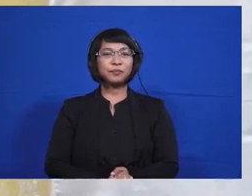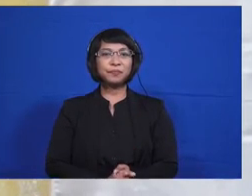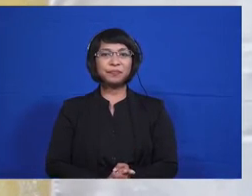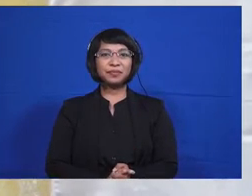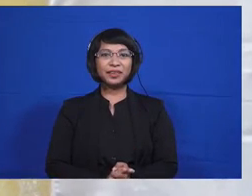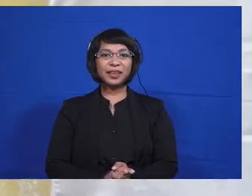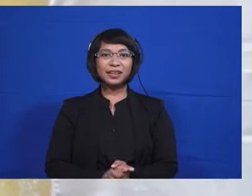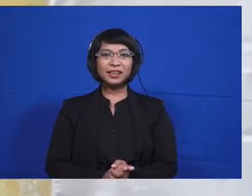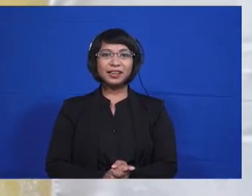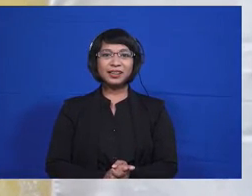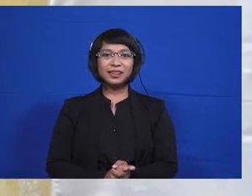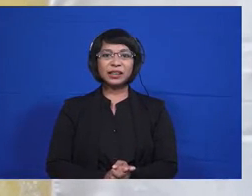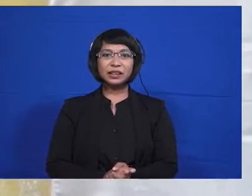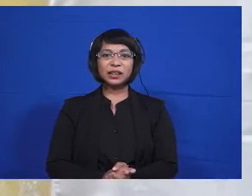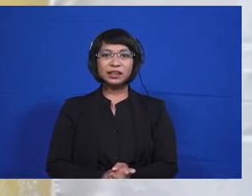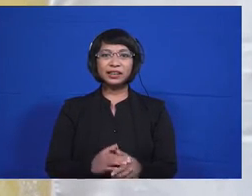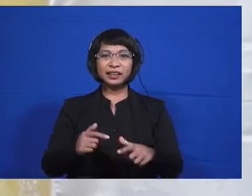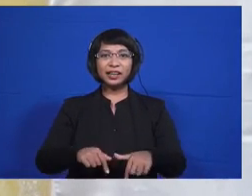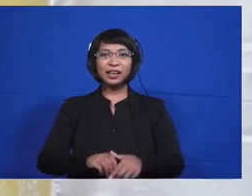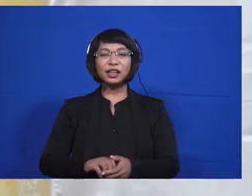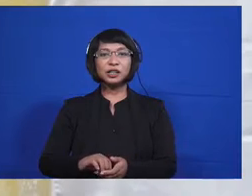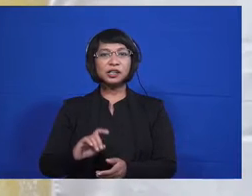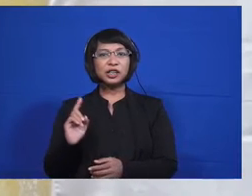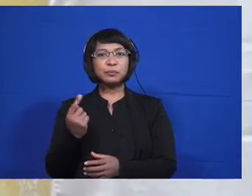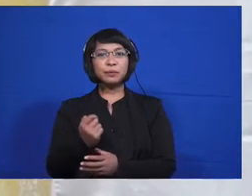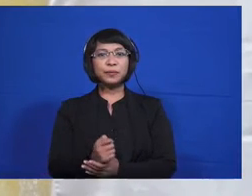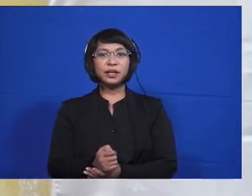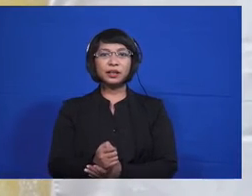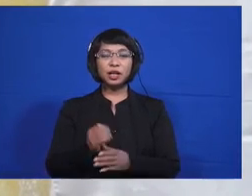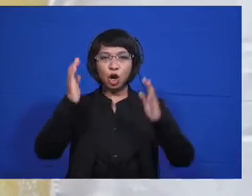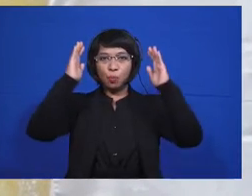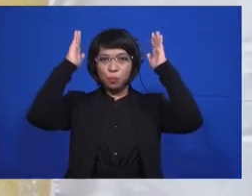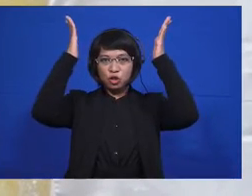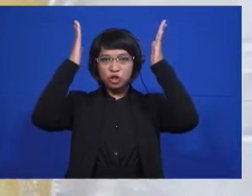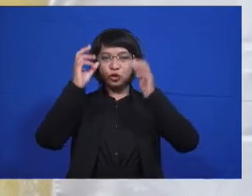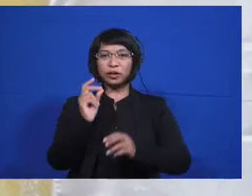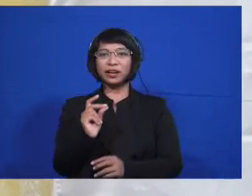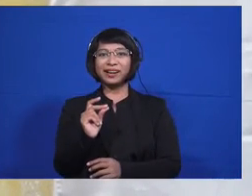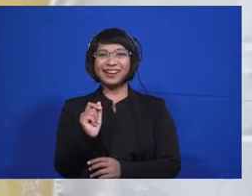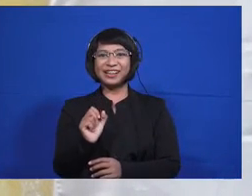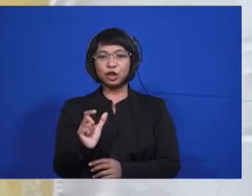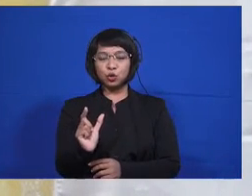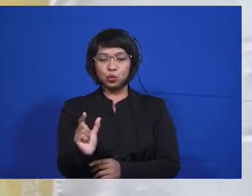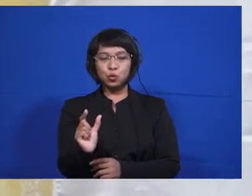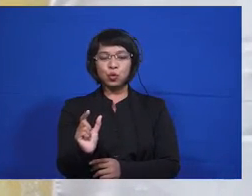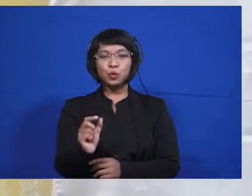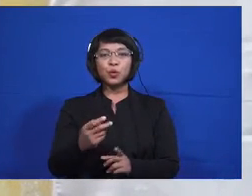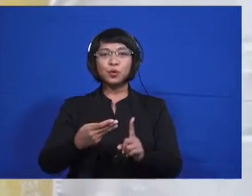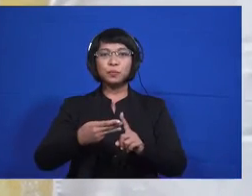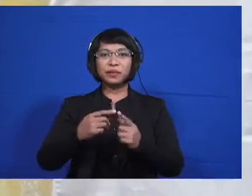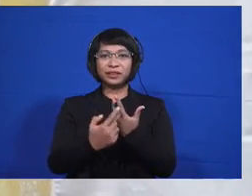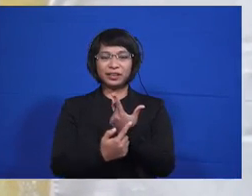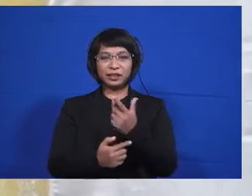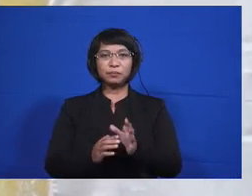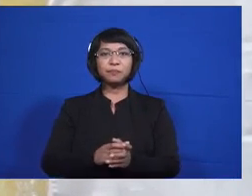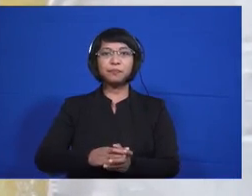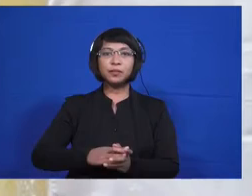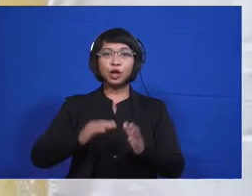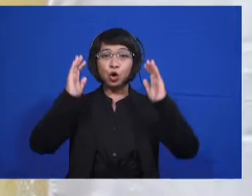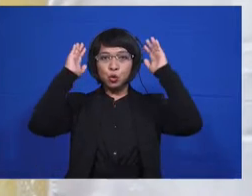ini akan dipimpin oleh Monsinyur Robertus Rubiatmoko, Uskup Agung Keuskupan Agung